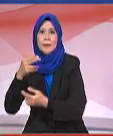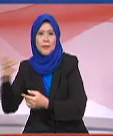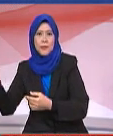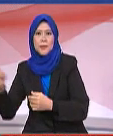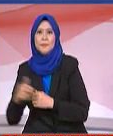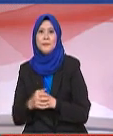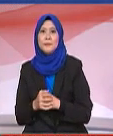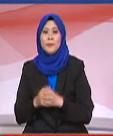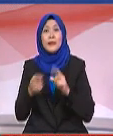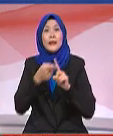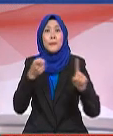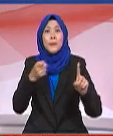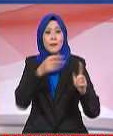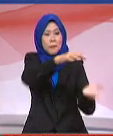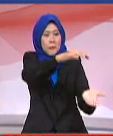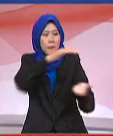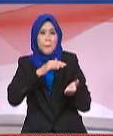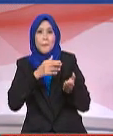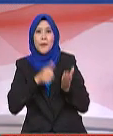Thailand.